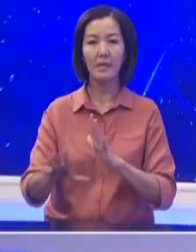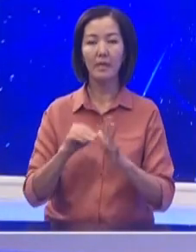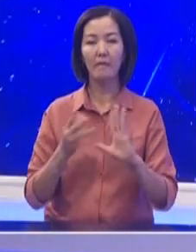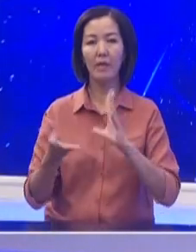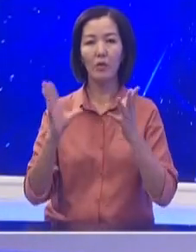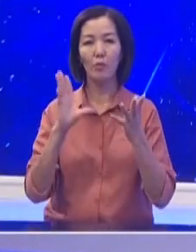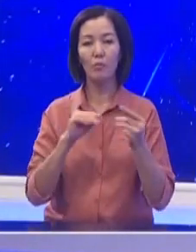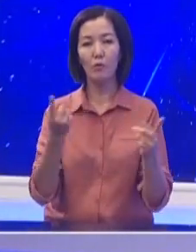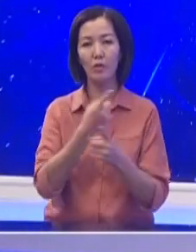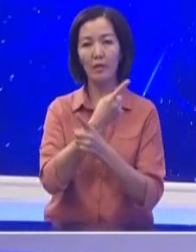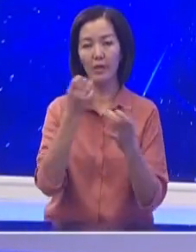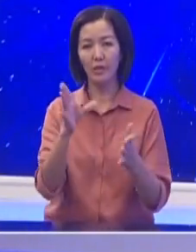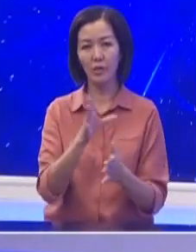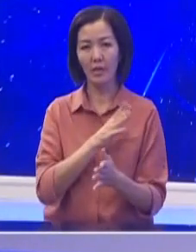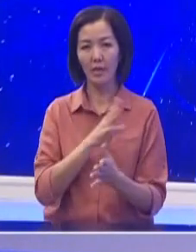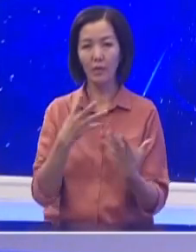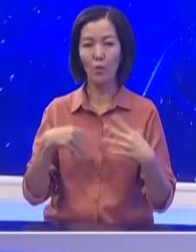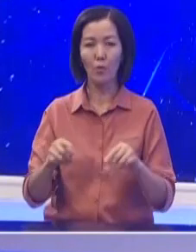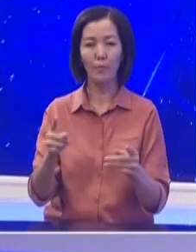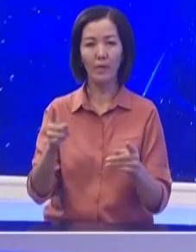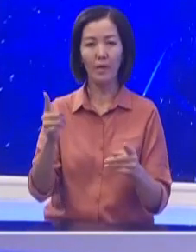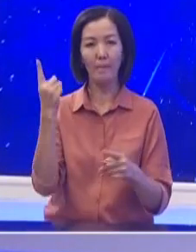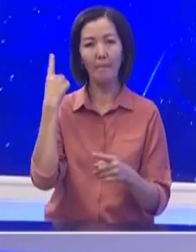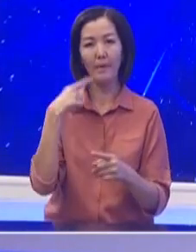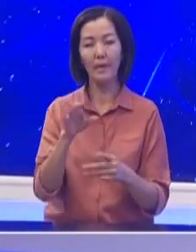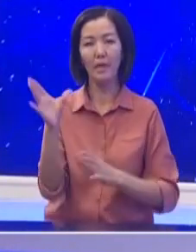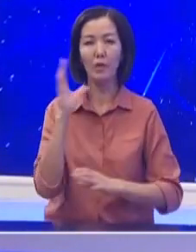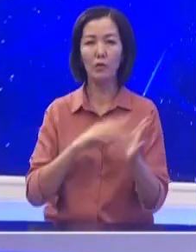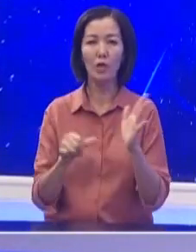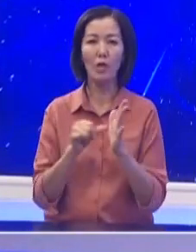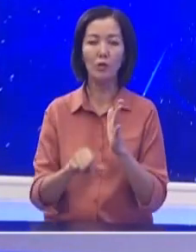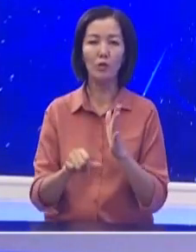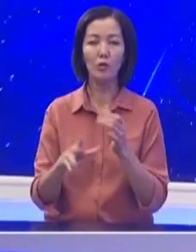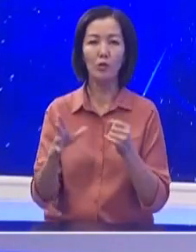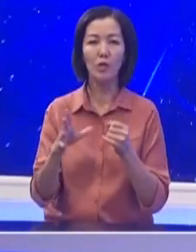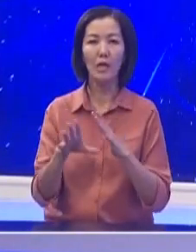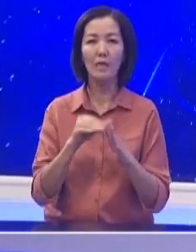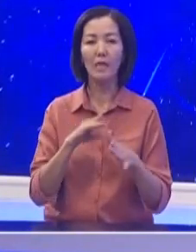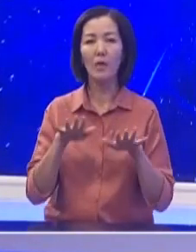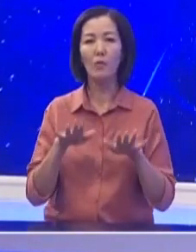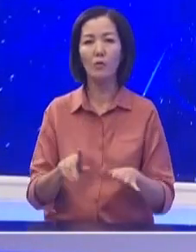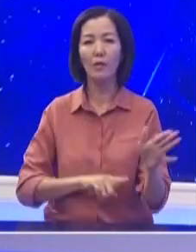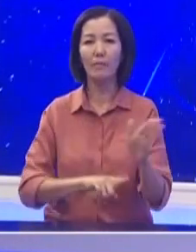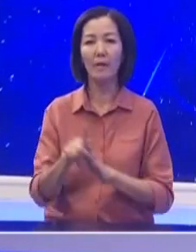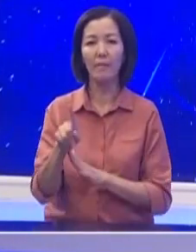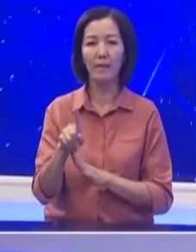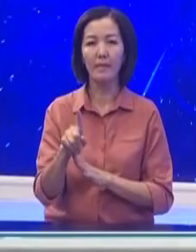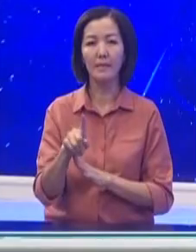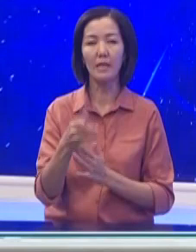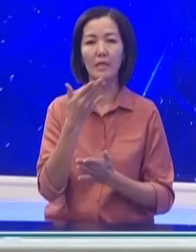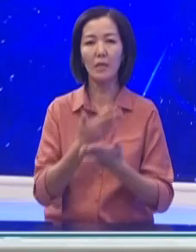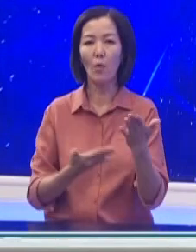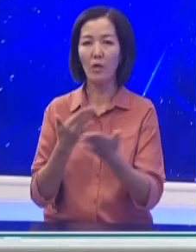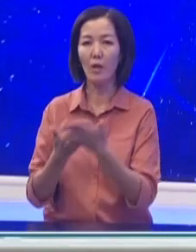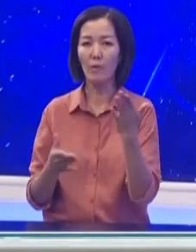Референдум бойынша экзит пол нәтижелері жарияланды. Қоғамдық пікір институты 600 сайлау учаскесінен шыға берісте азаматтарға сауалнама